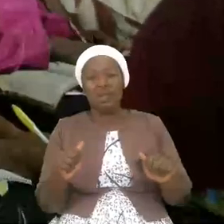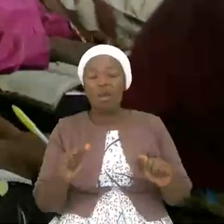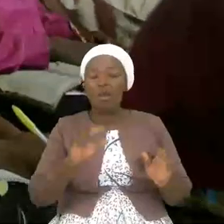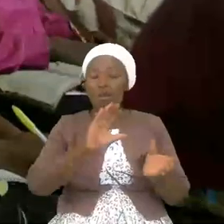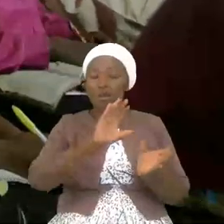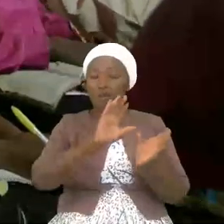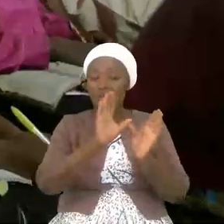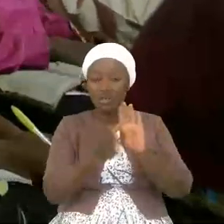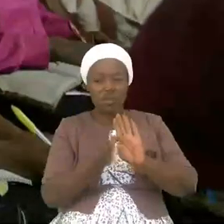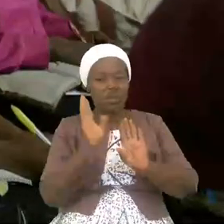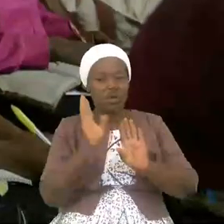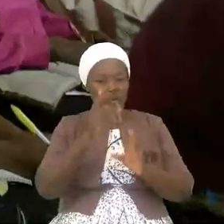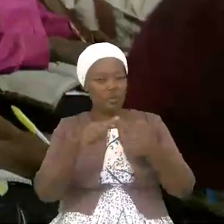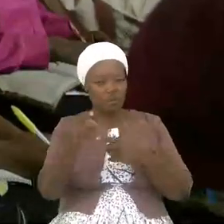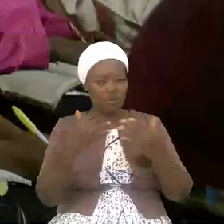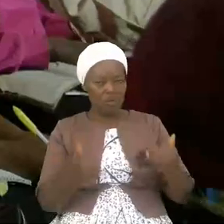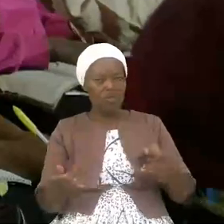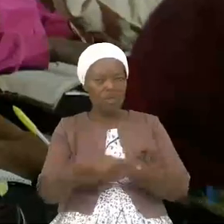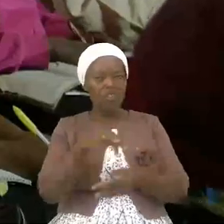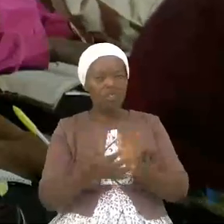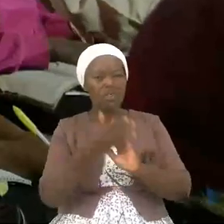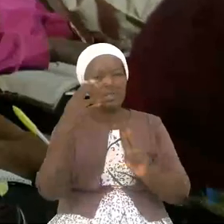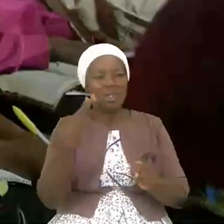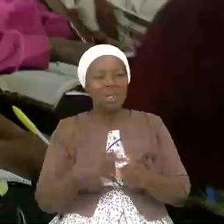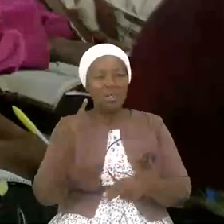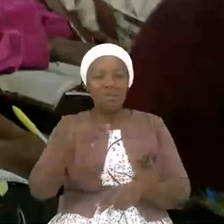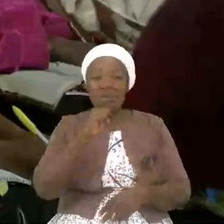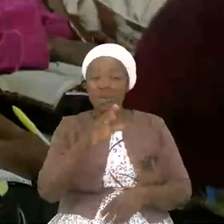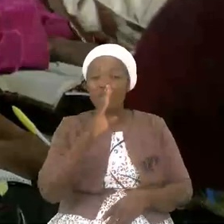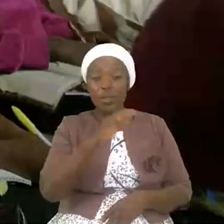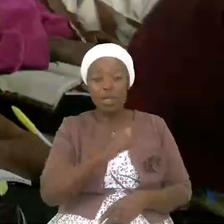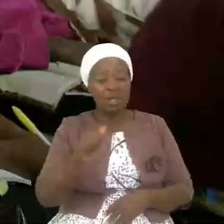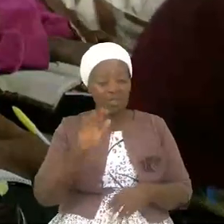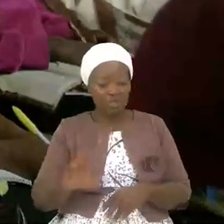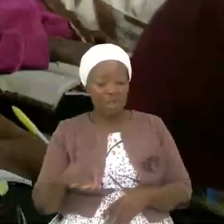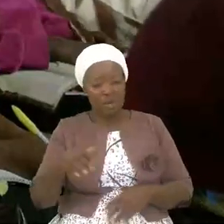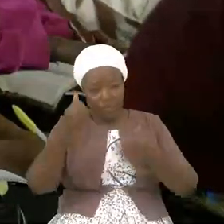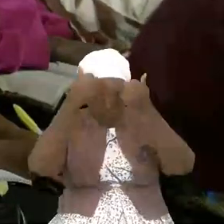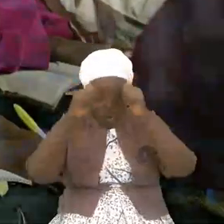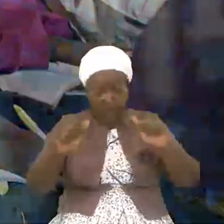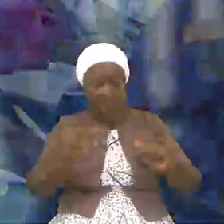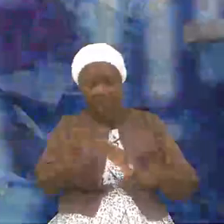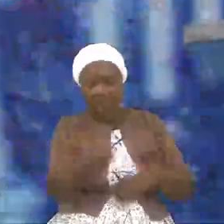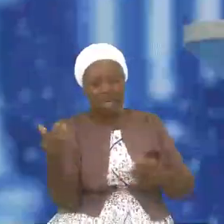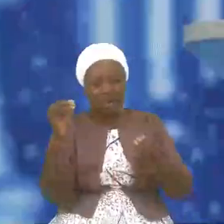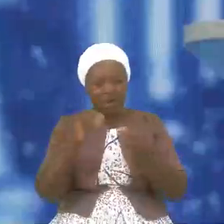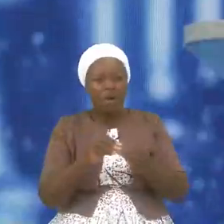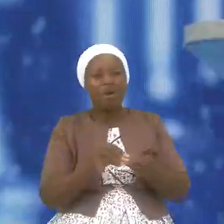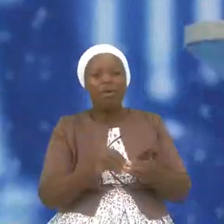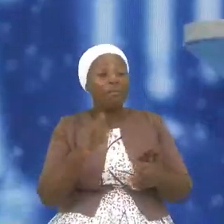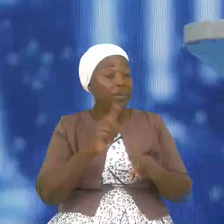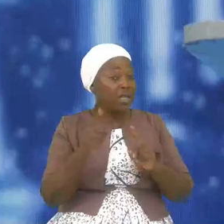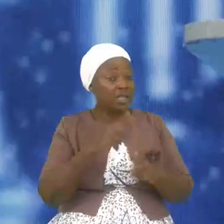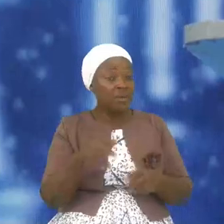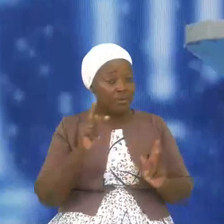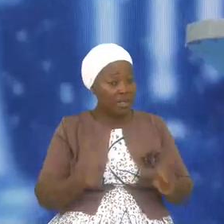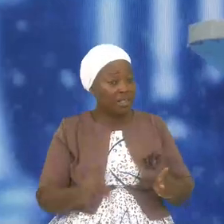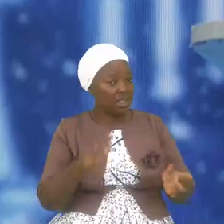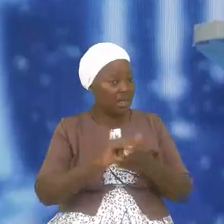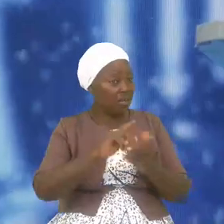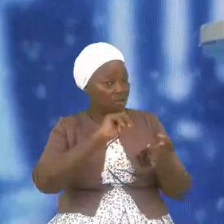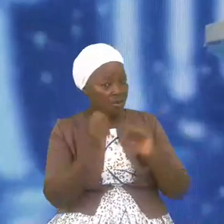La conversion viendra pour toi aujourd'hui. Tu ne seras pas un fils de rébellion, mais tu seras une